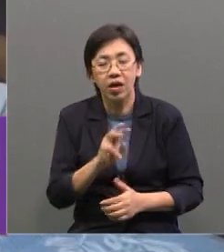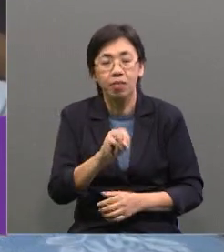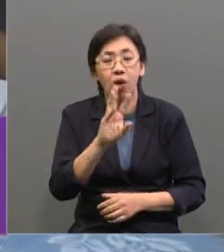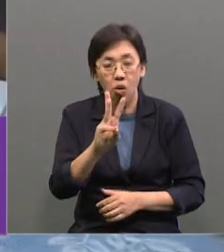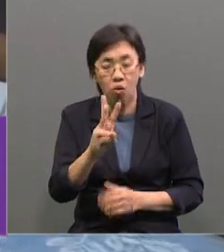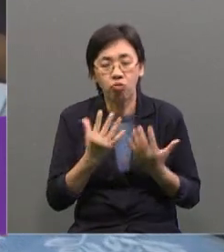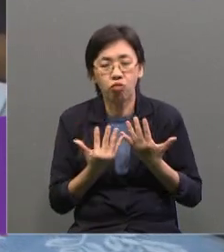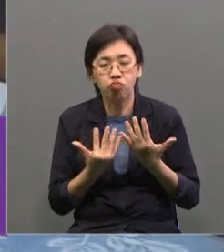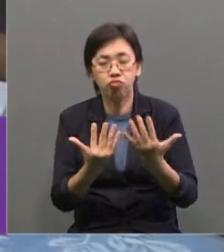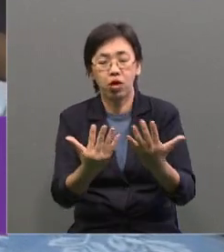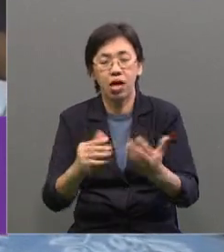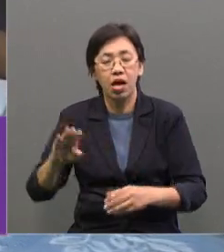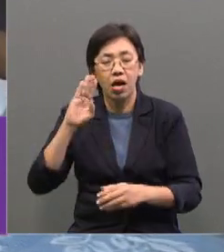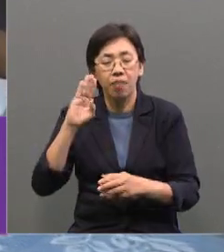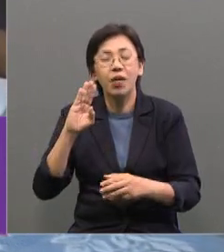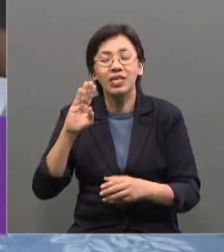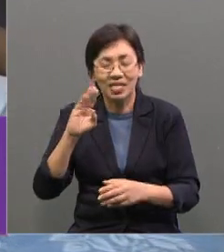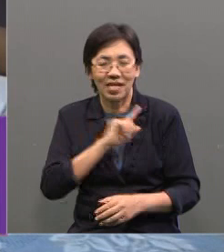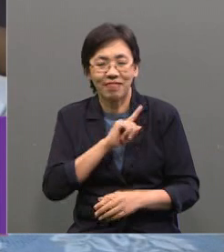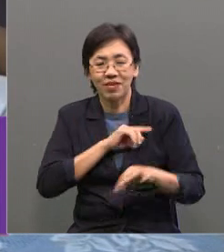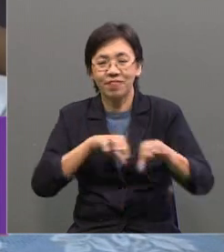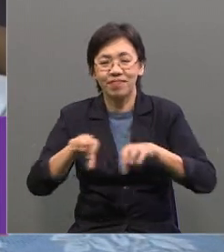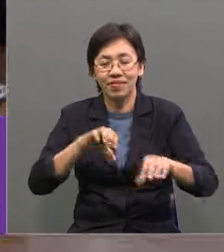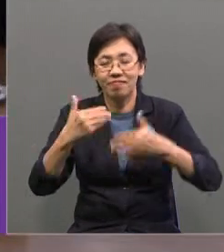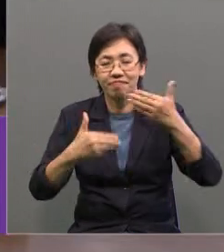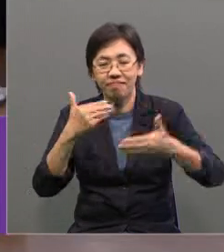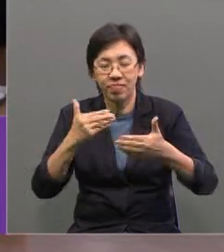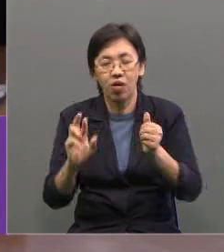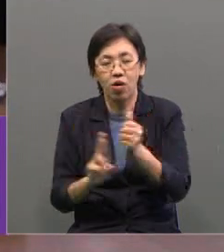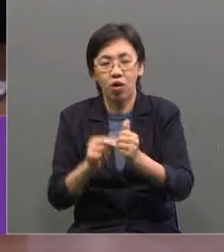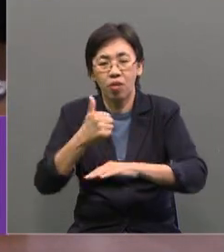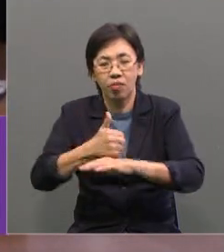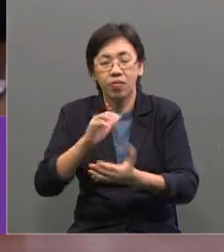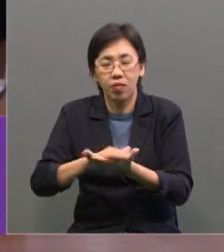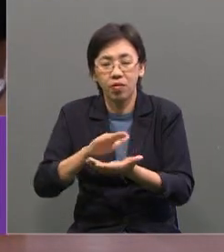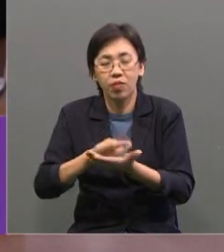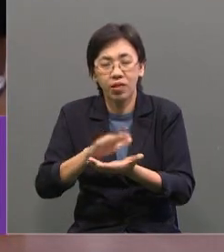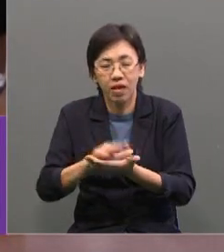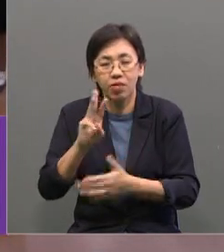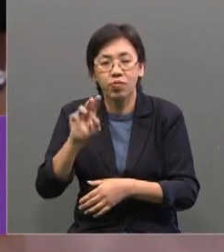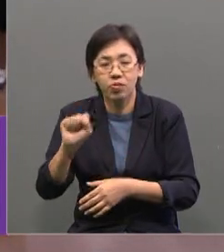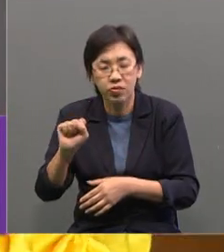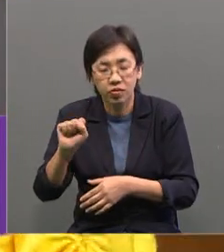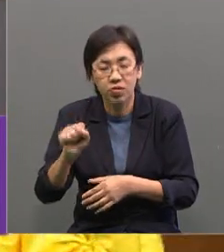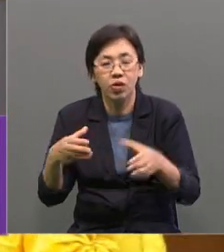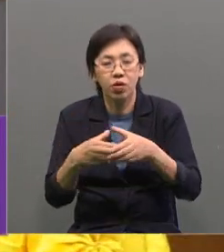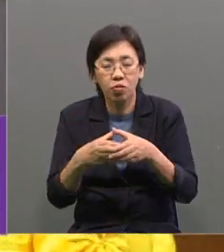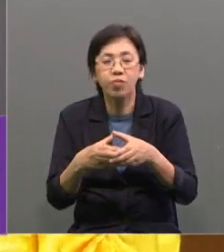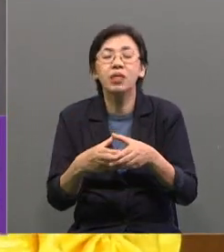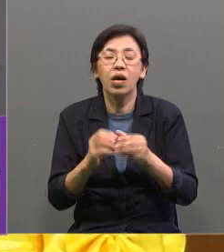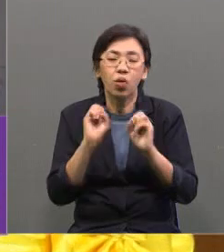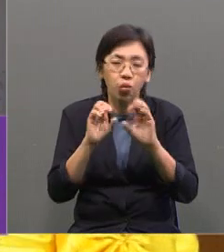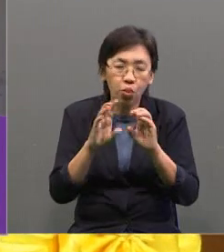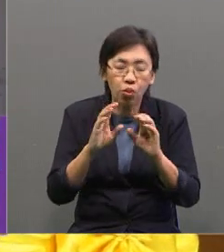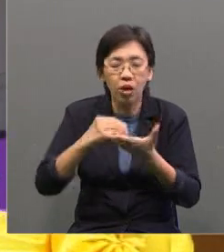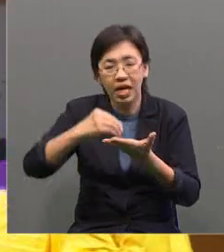ที่6จัดโดยบริษัทถุงสตังกรุ๊ปจำกัดค่ะมีรองผู้อำนวยการโรงเรียนวิสุทธรังสีพร้อมคณะผู้บริหารครู